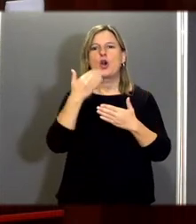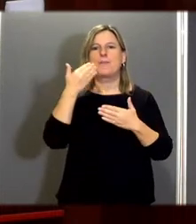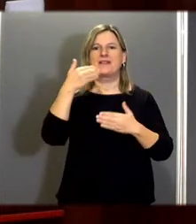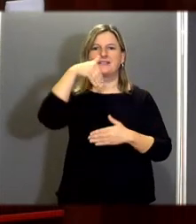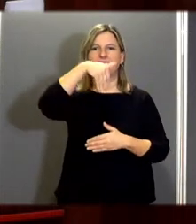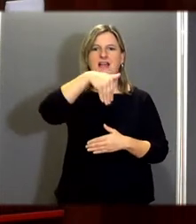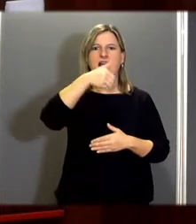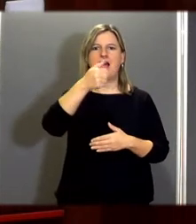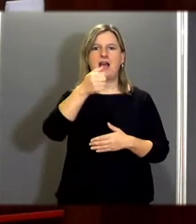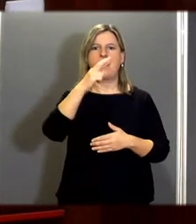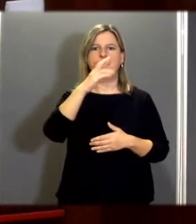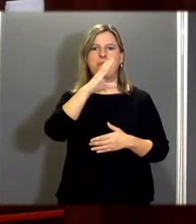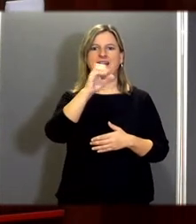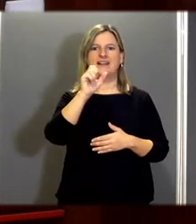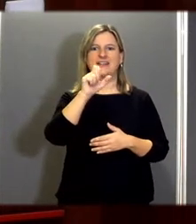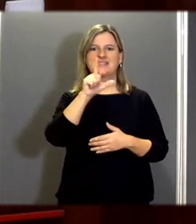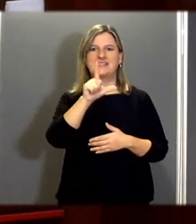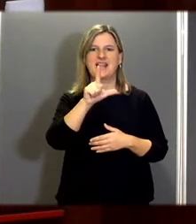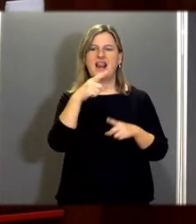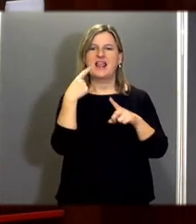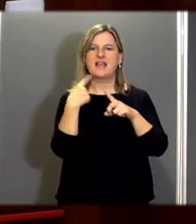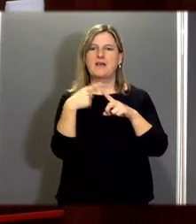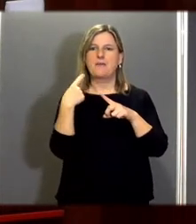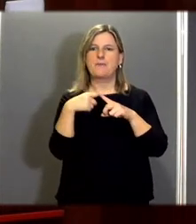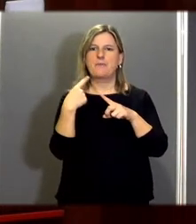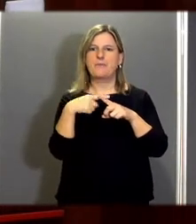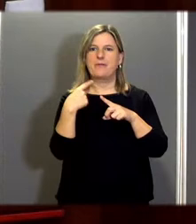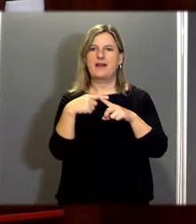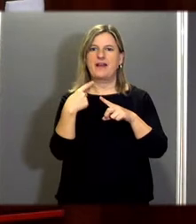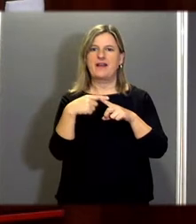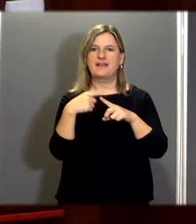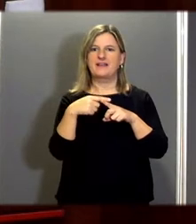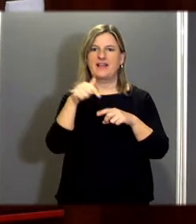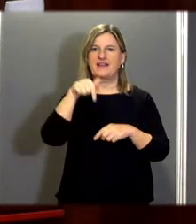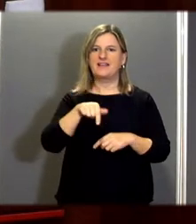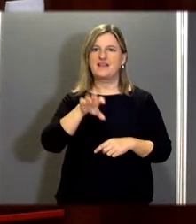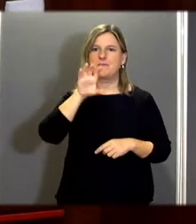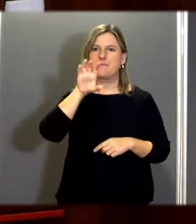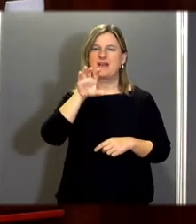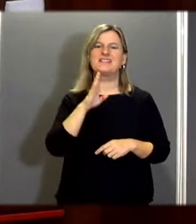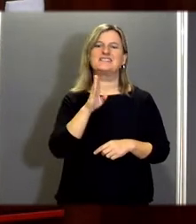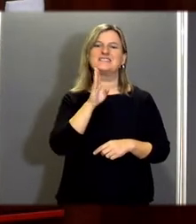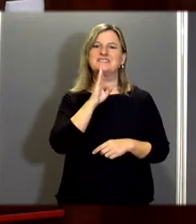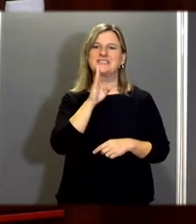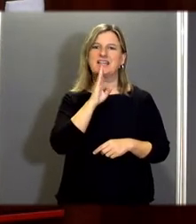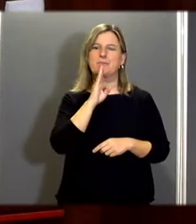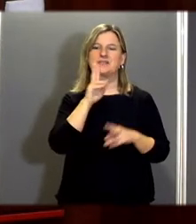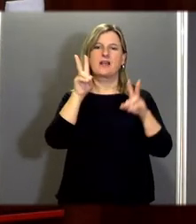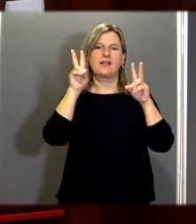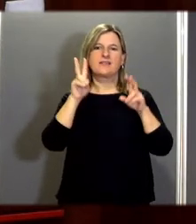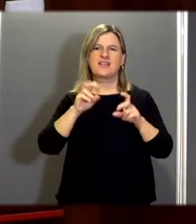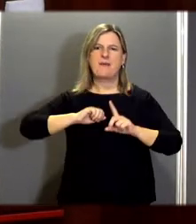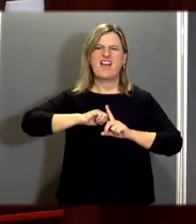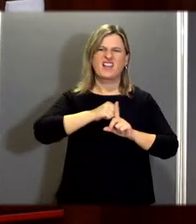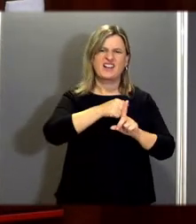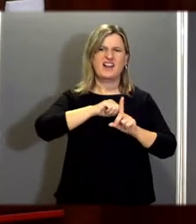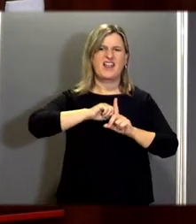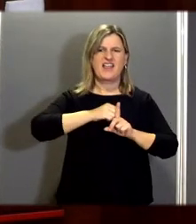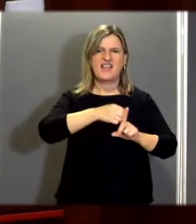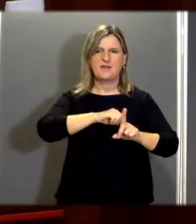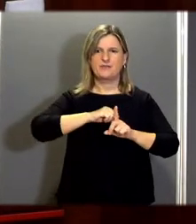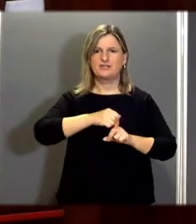Marcel, perquè hi ha una cosa que està passant en aquest país, aquesta repressió que